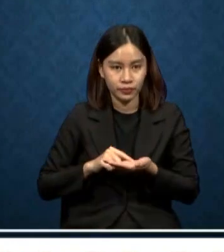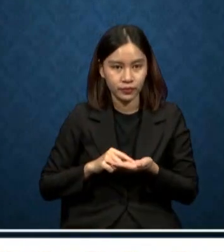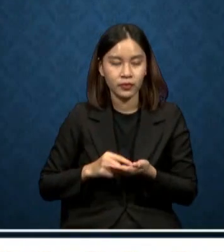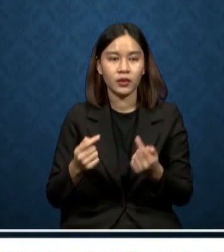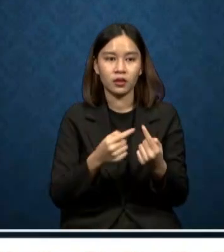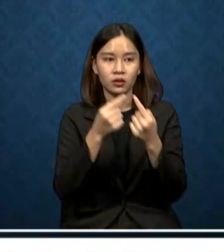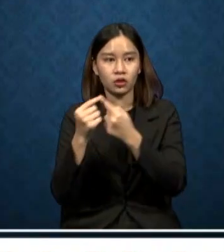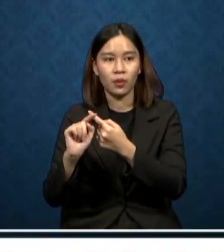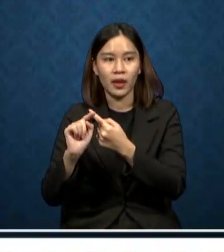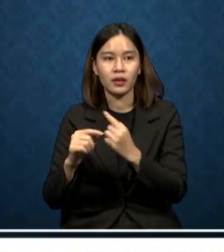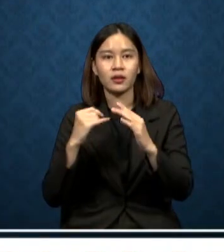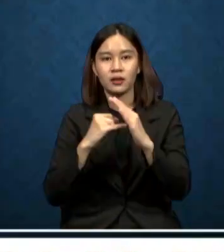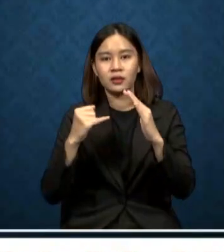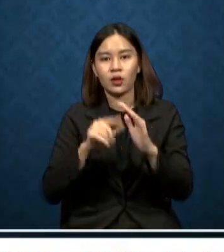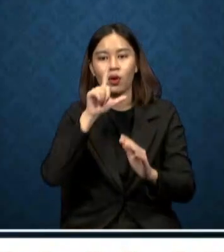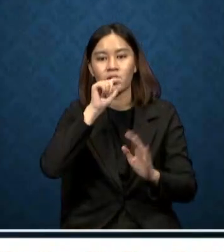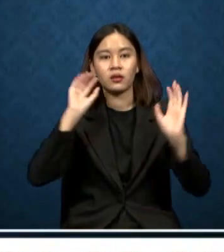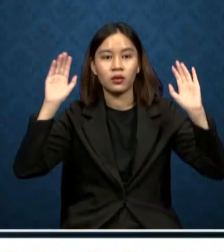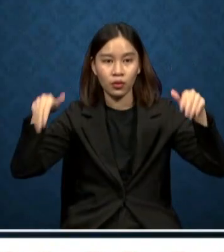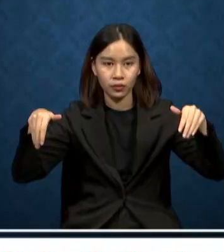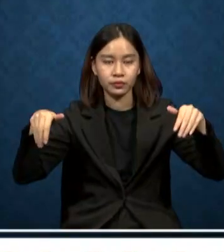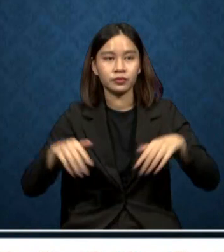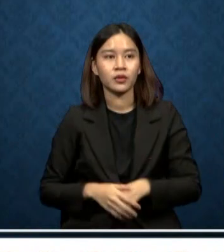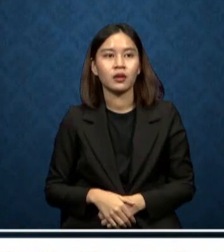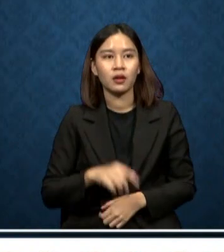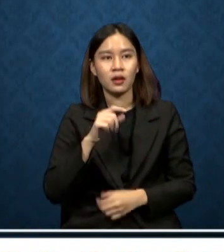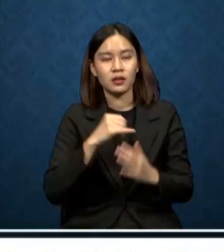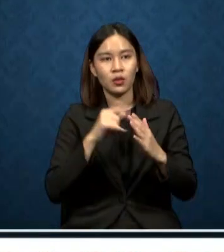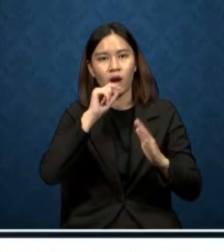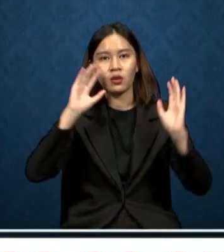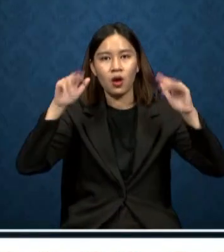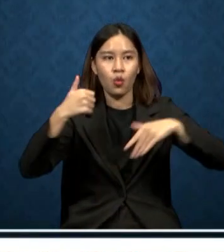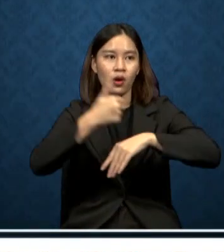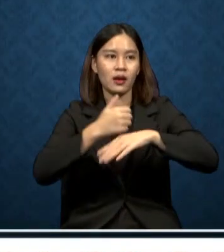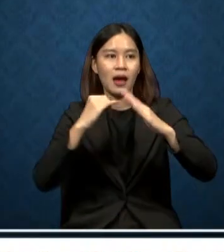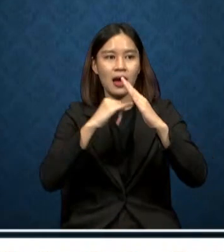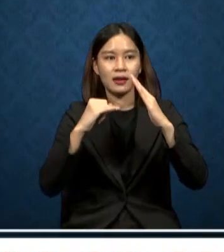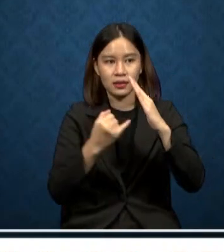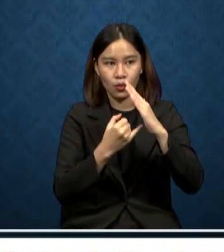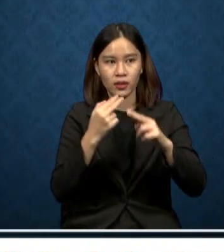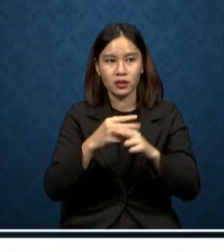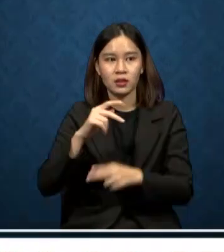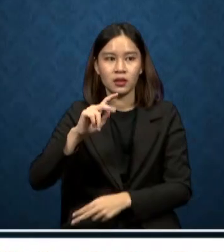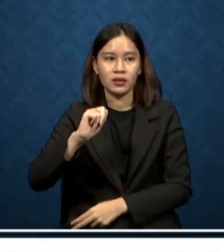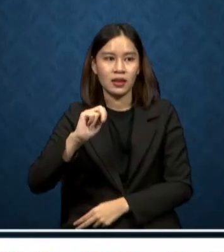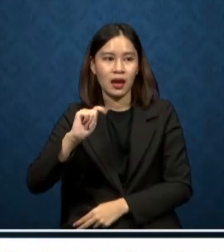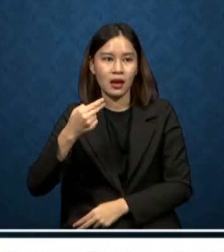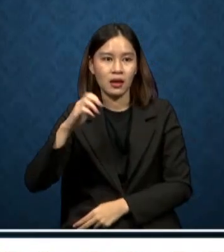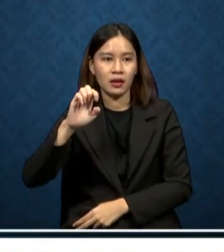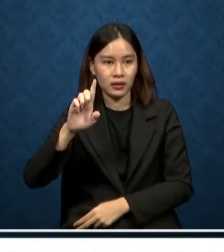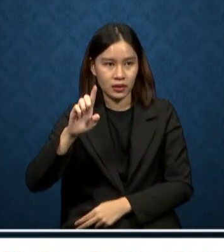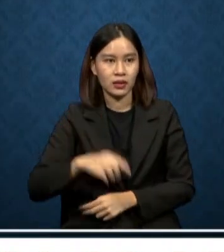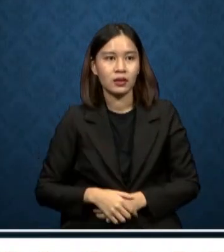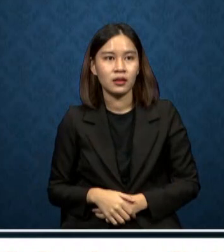ตรไปเราก็เดินทางไปที่จัหวดชัยน้าถ ทชัยน้าถตี่ทุนุ Ratanทานทธีมนตรีวัตต์